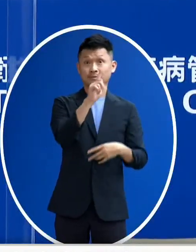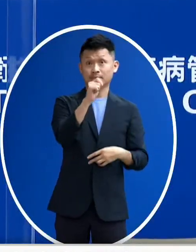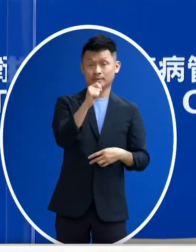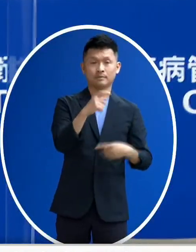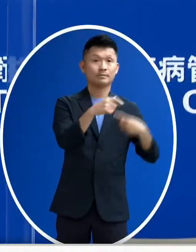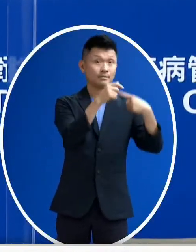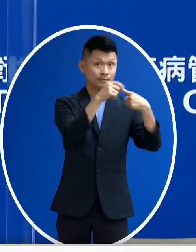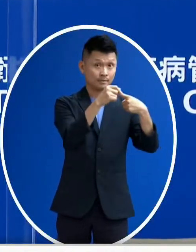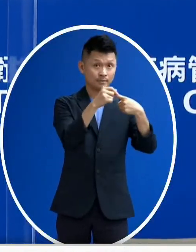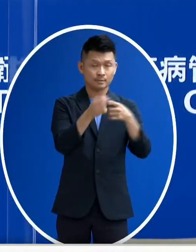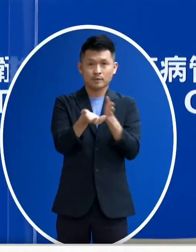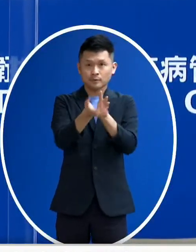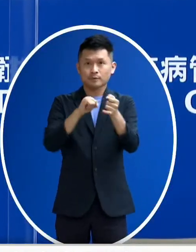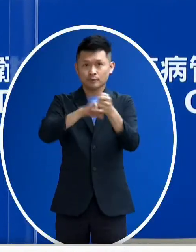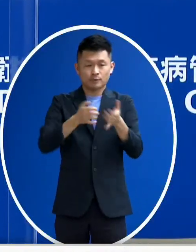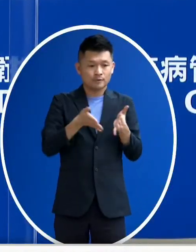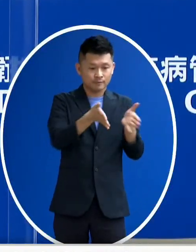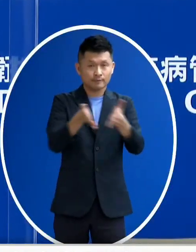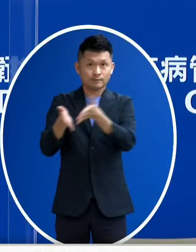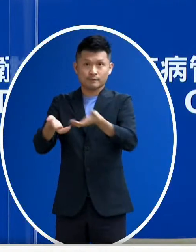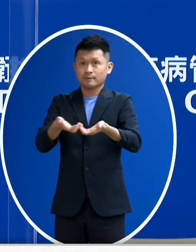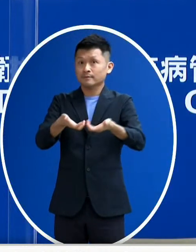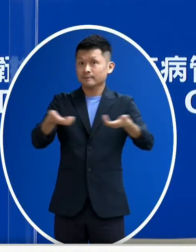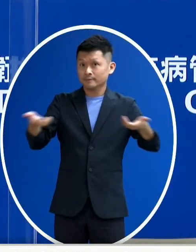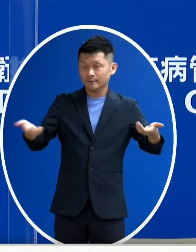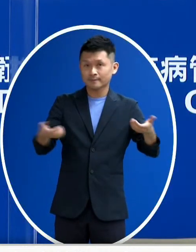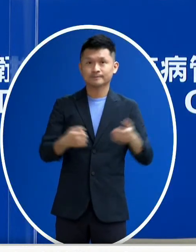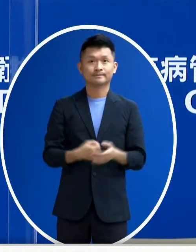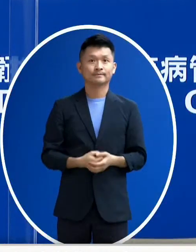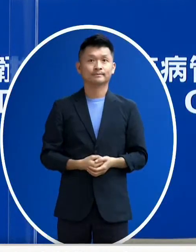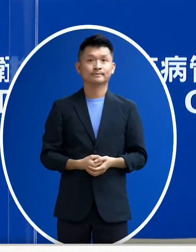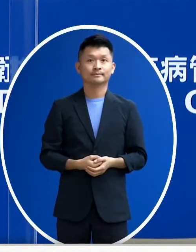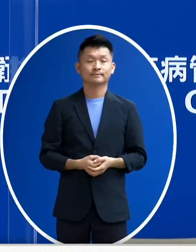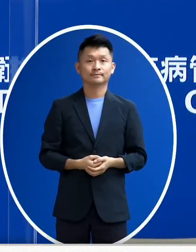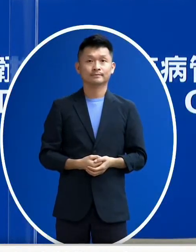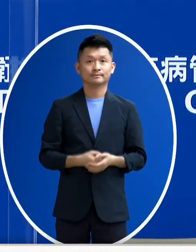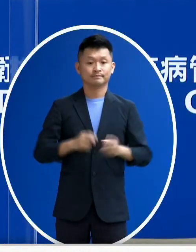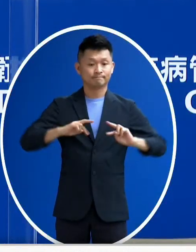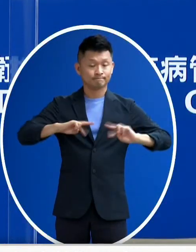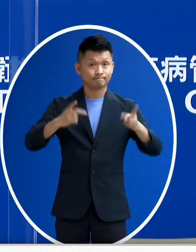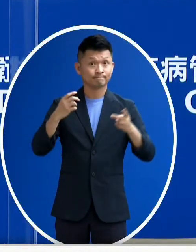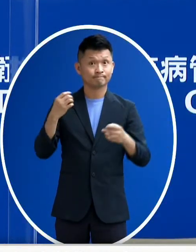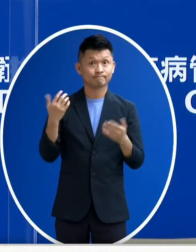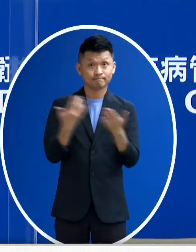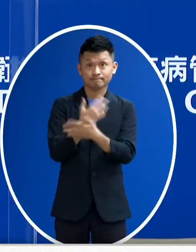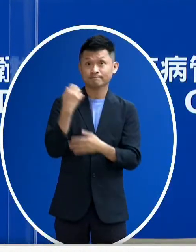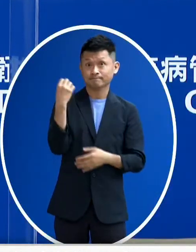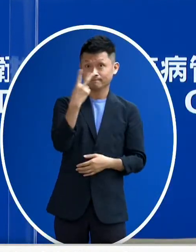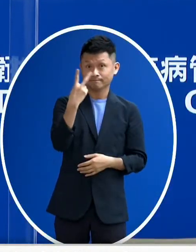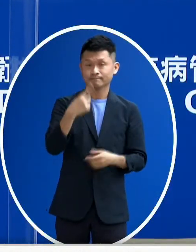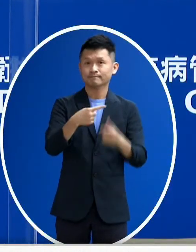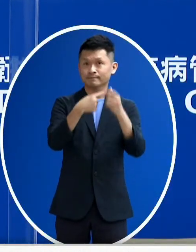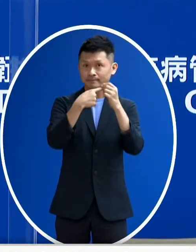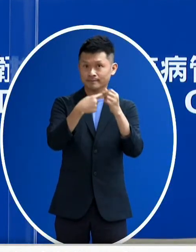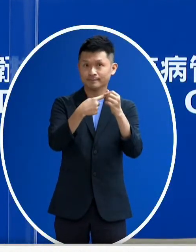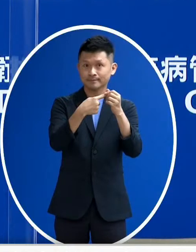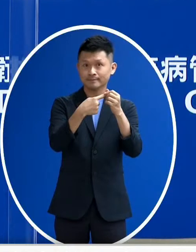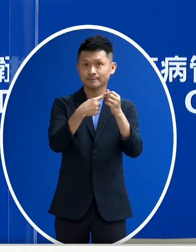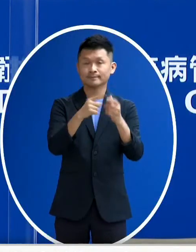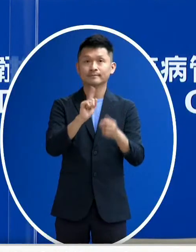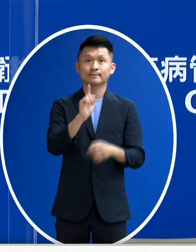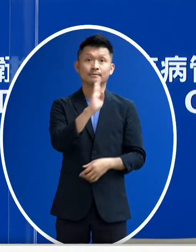流的部分哦。那这次大概有两个变革的部分，第一个就是我们